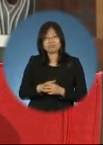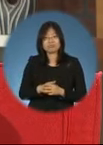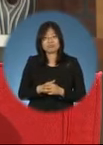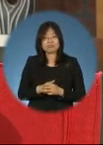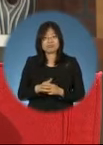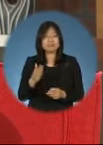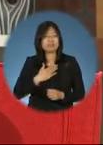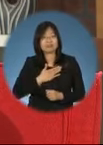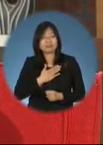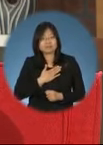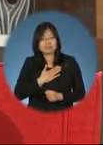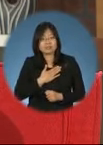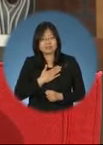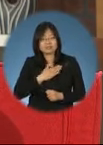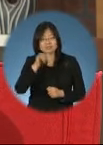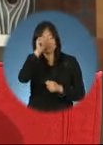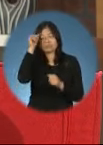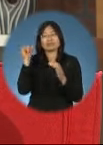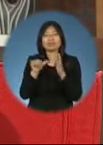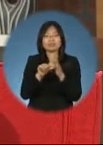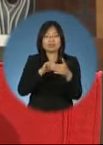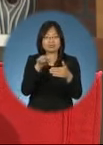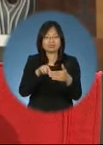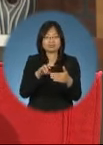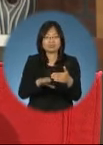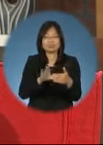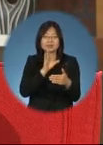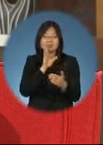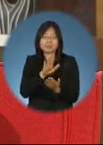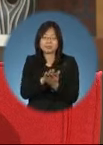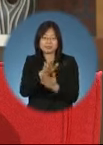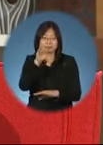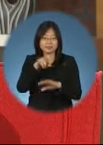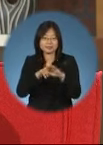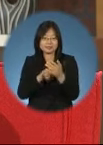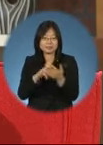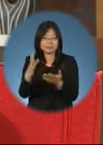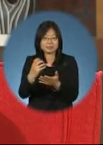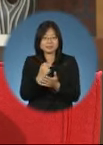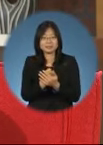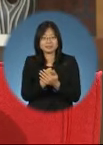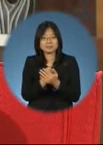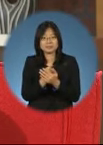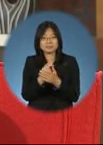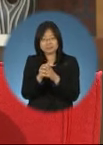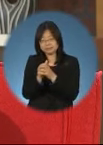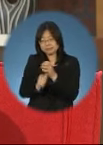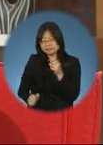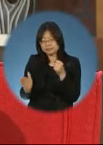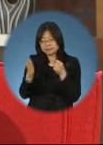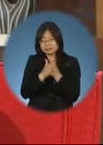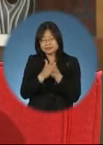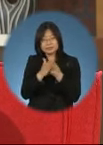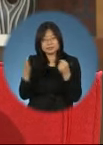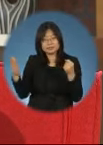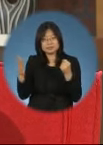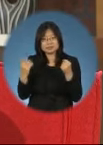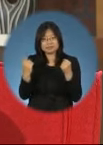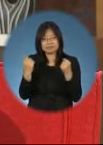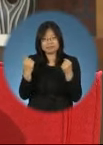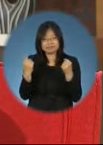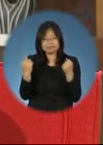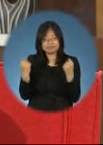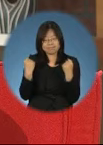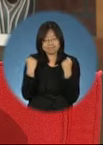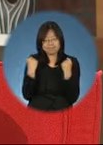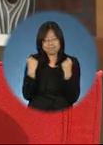내 인생에서 내가 정말 열정적으로 예. 빠져들어서 혼신을 다하고